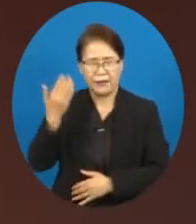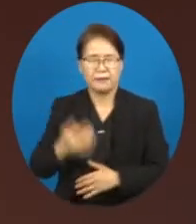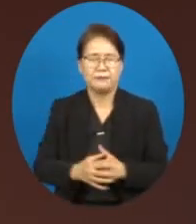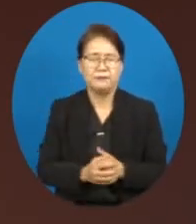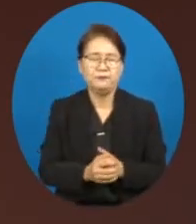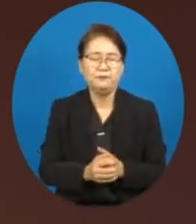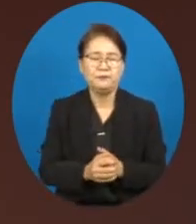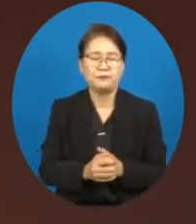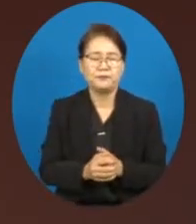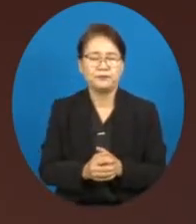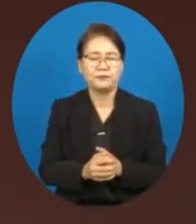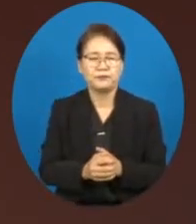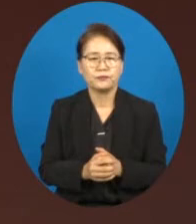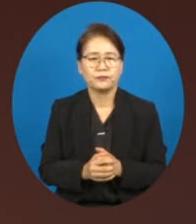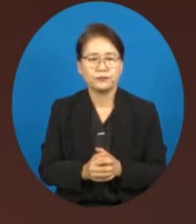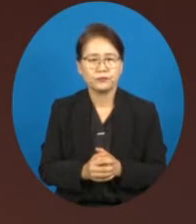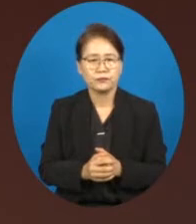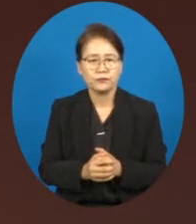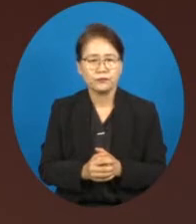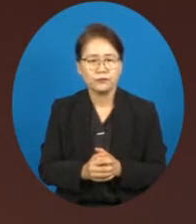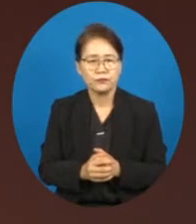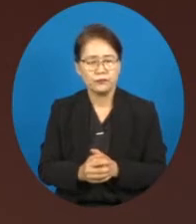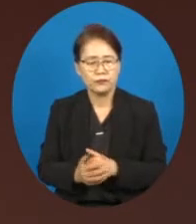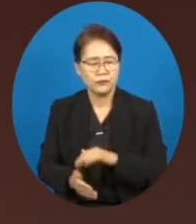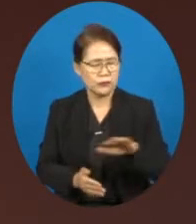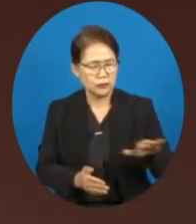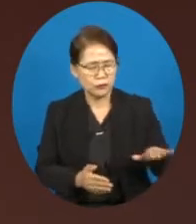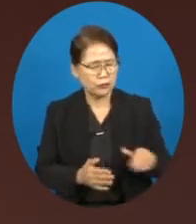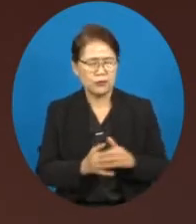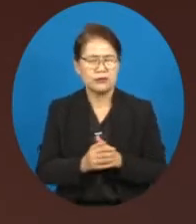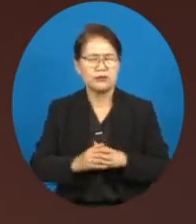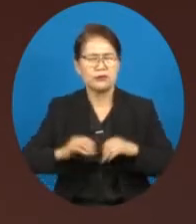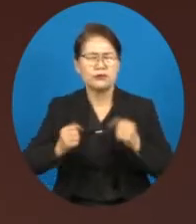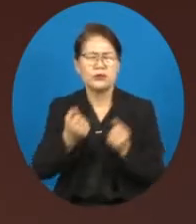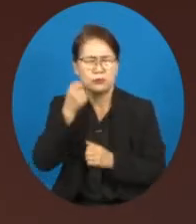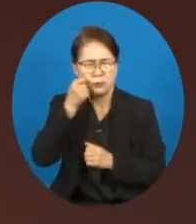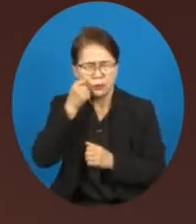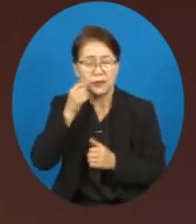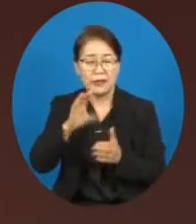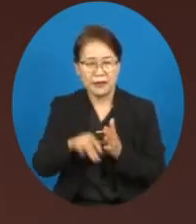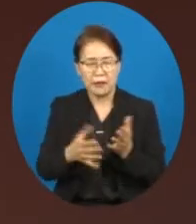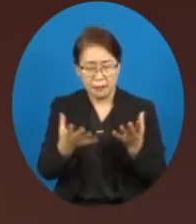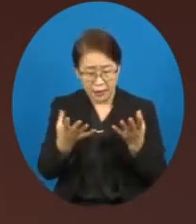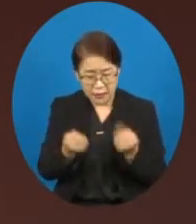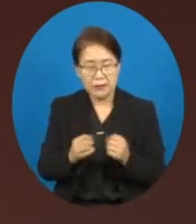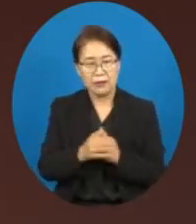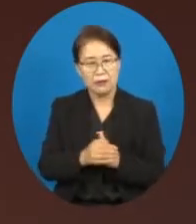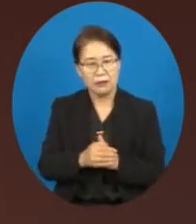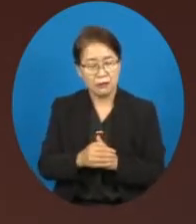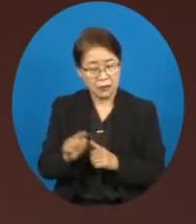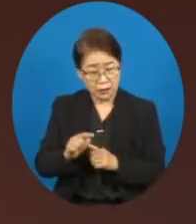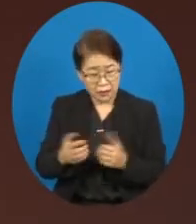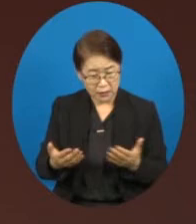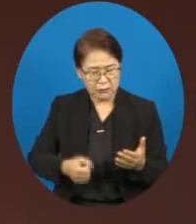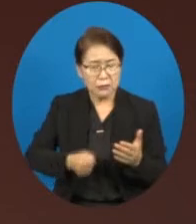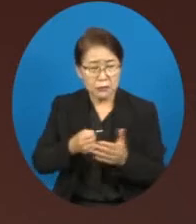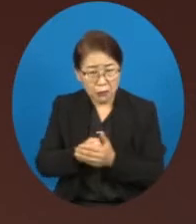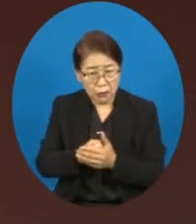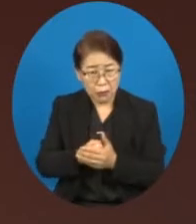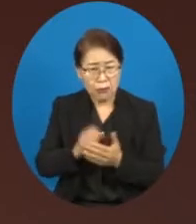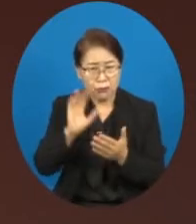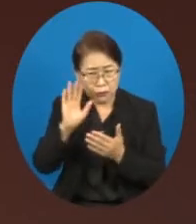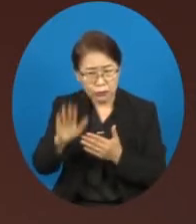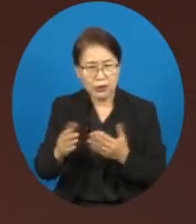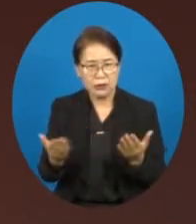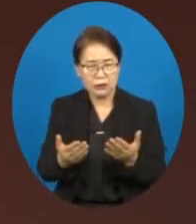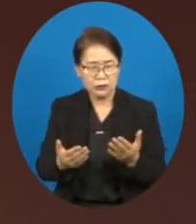믿습니다. 그런데 우리는 그렇지 못할 때가 참 많아요. 어떤 일을 결정하고도 그